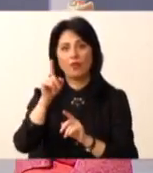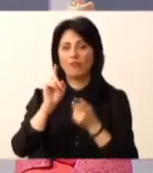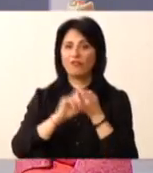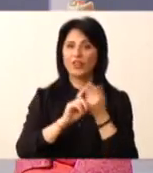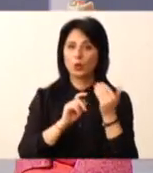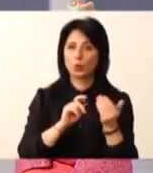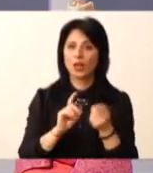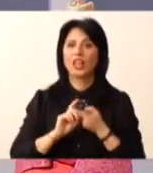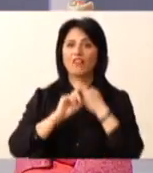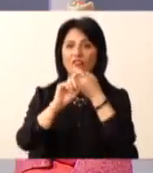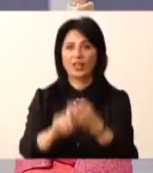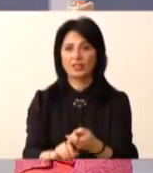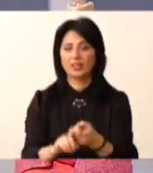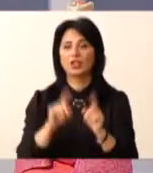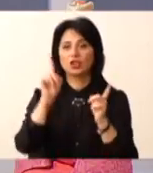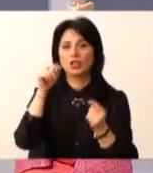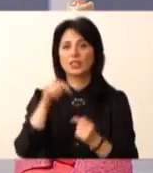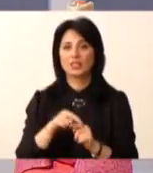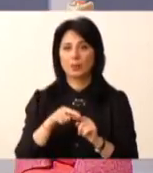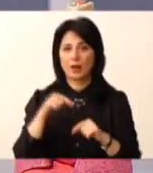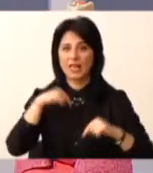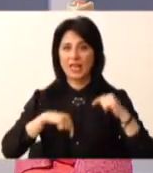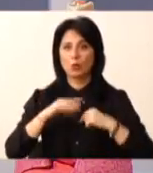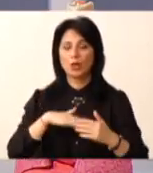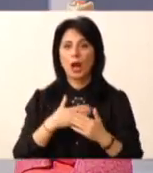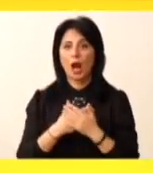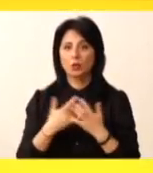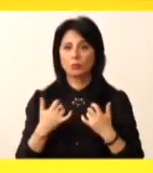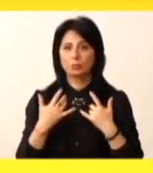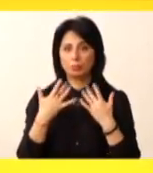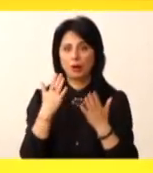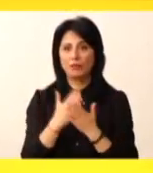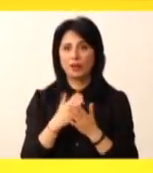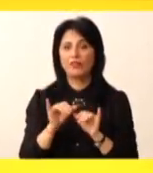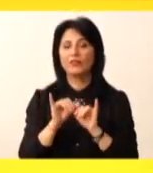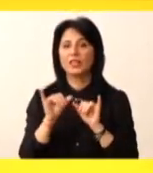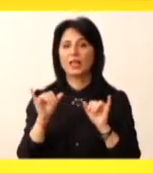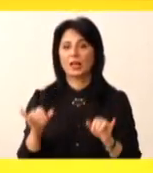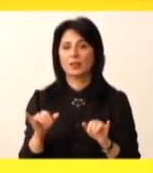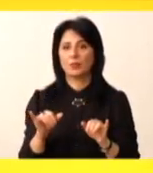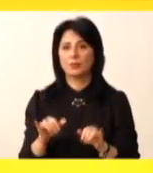ვირუსი, ინფექცია. შესაბამისად, იმუნური სისტემა აქტიურდება, ვითარდება